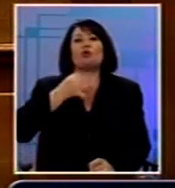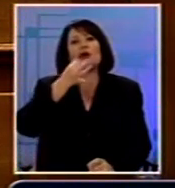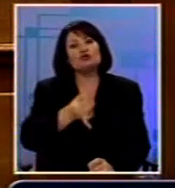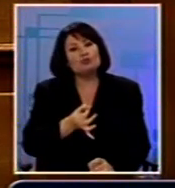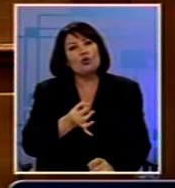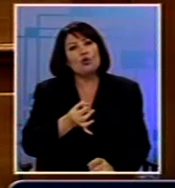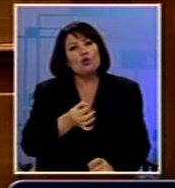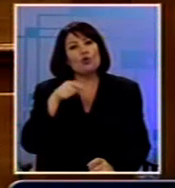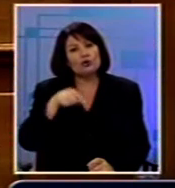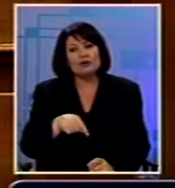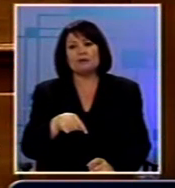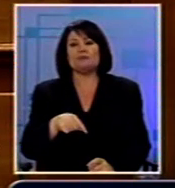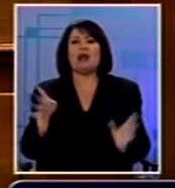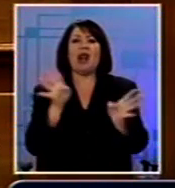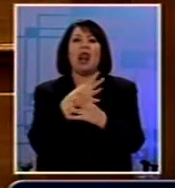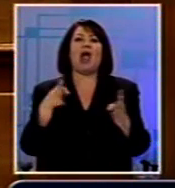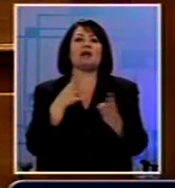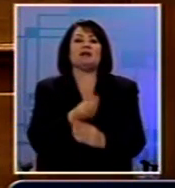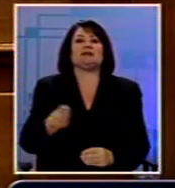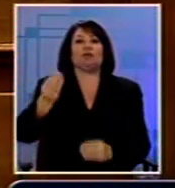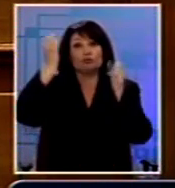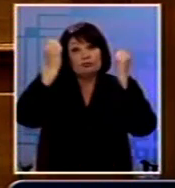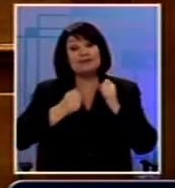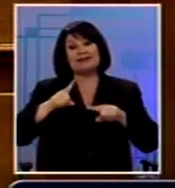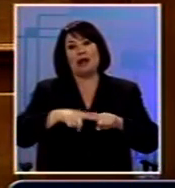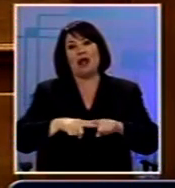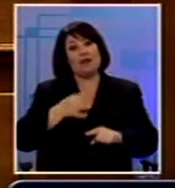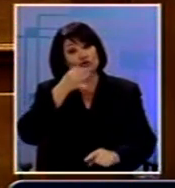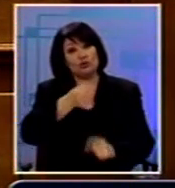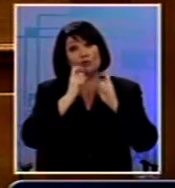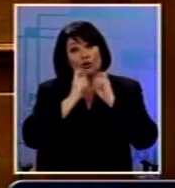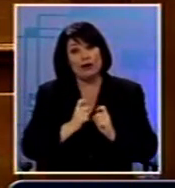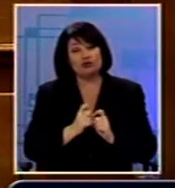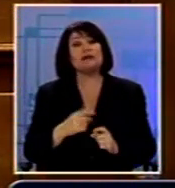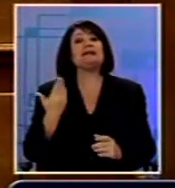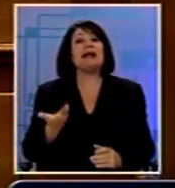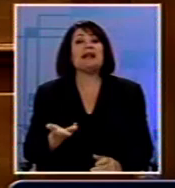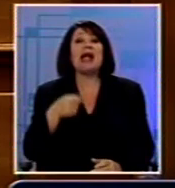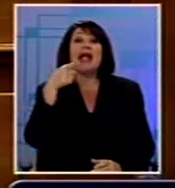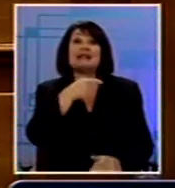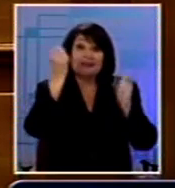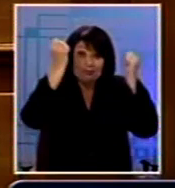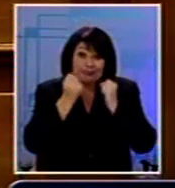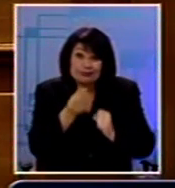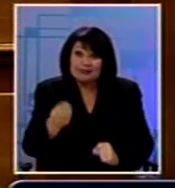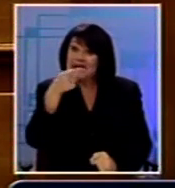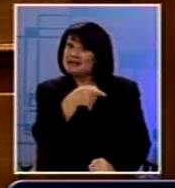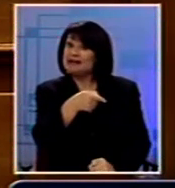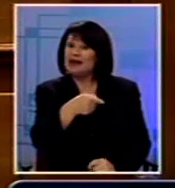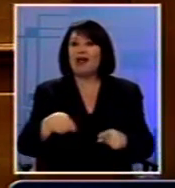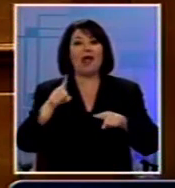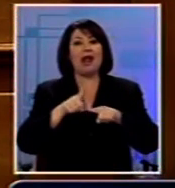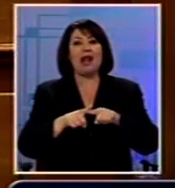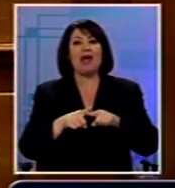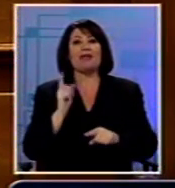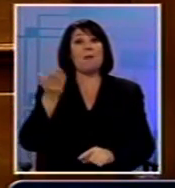ότι αυτός ο ακατάσχετος λαϊκισμός βλάπτει την Ελλάδα. Τελικά όμως εσάς θα βλάψεις περισσότερο. Η Ελλάδα δεν